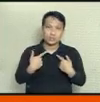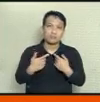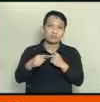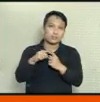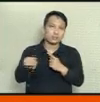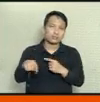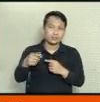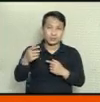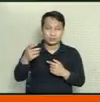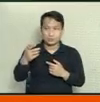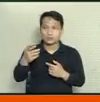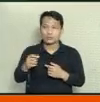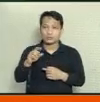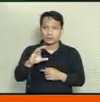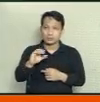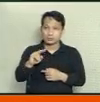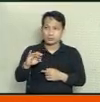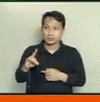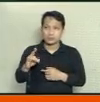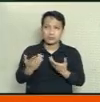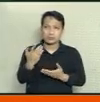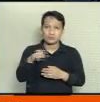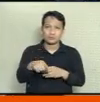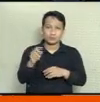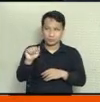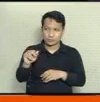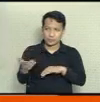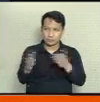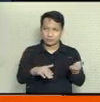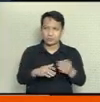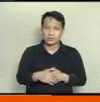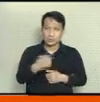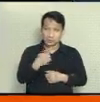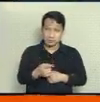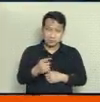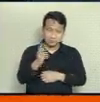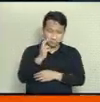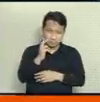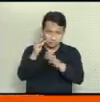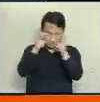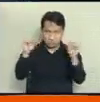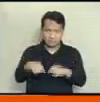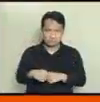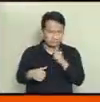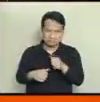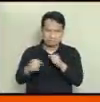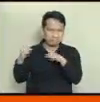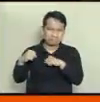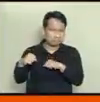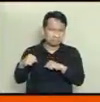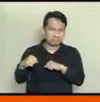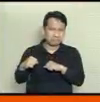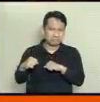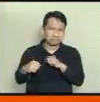sa COVID-19 sa South Korea. 13 sa kanila ang nasawi. Pero kung si Pangulong Duterte ang tatanungin, hindi raw siya pabor na magpatupad ang